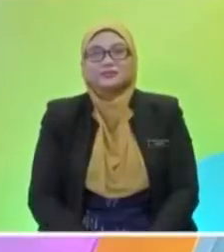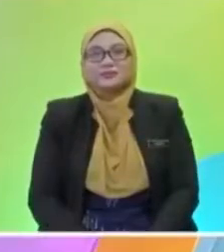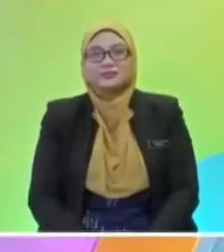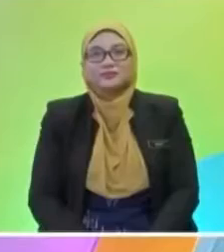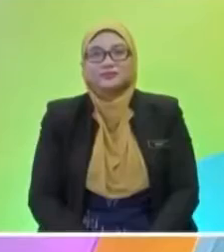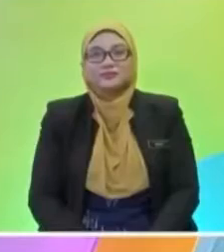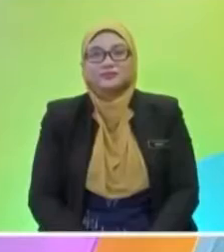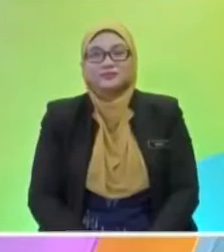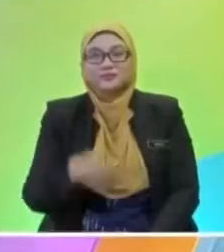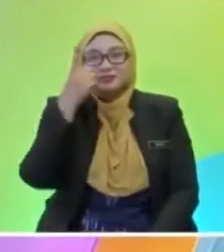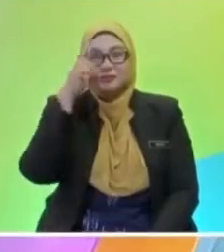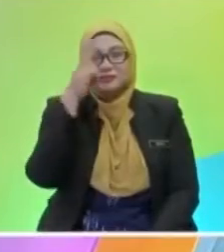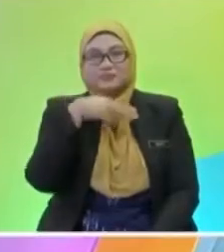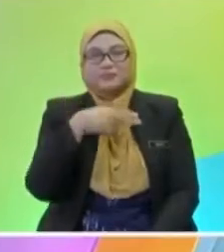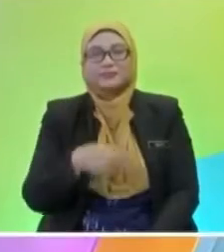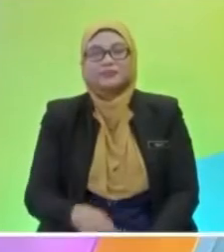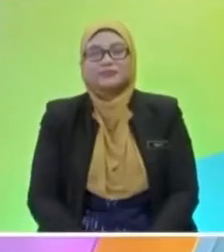Okey, ini untuk tayar depan ya. Okey.